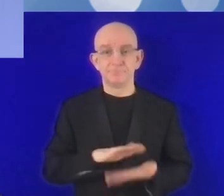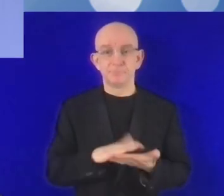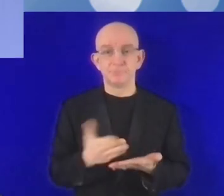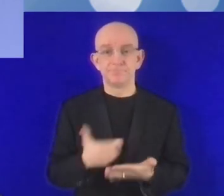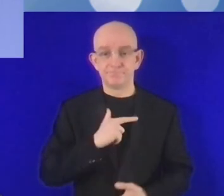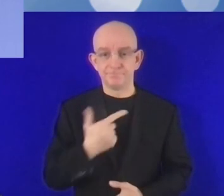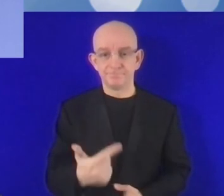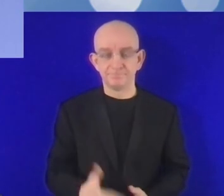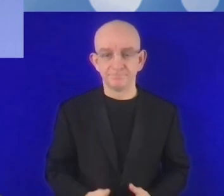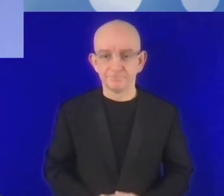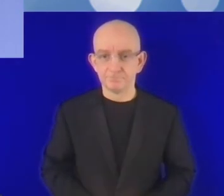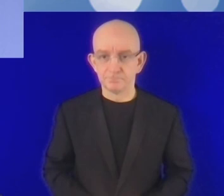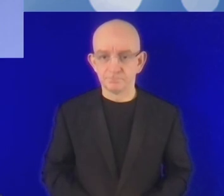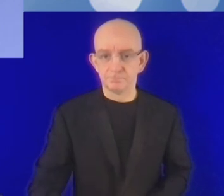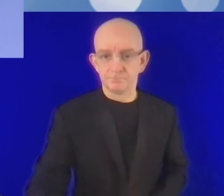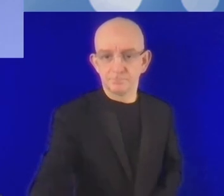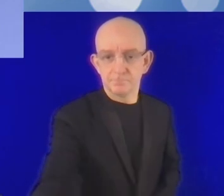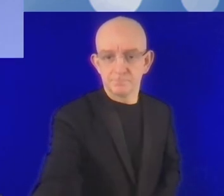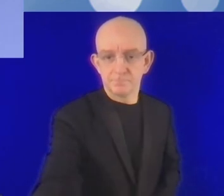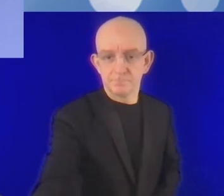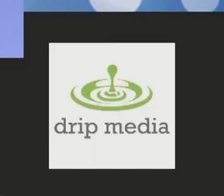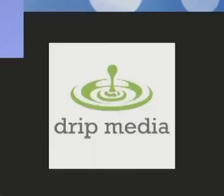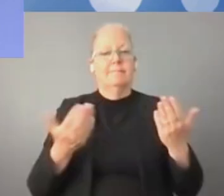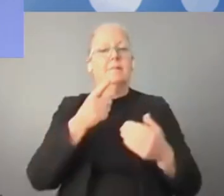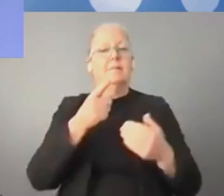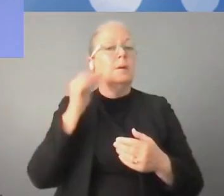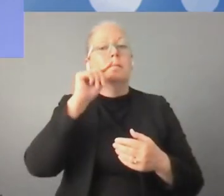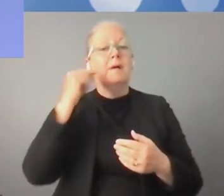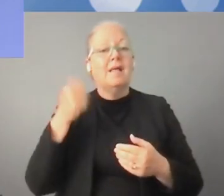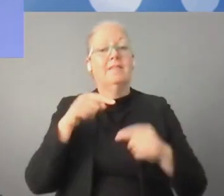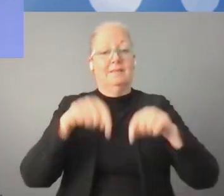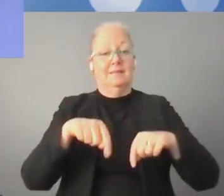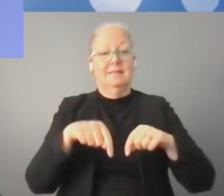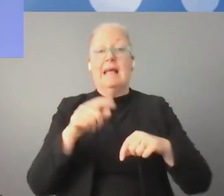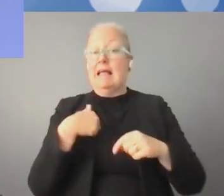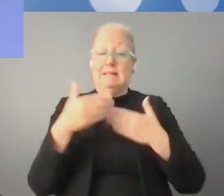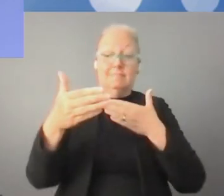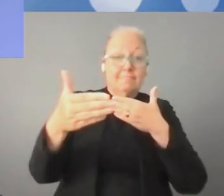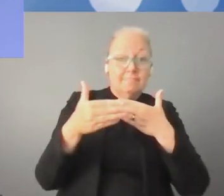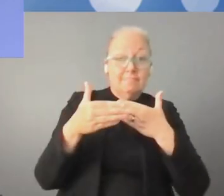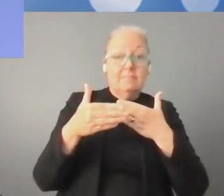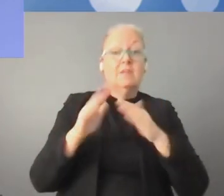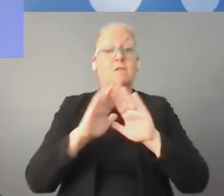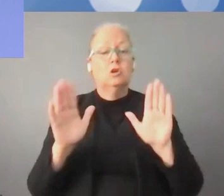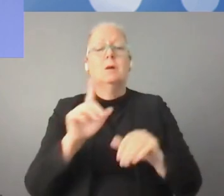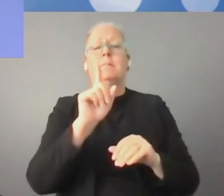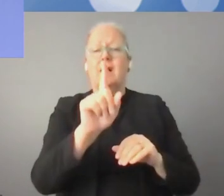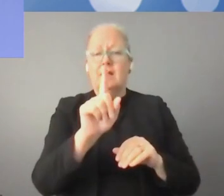是一个简单的，就是第一天的总结。女士们、先生们，我们